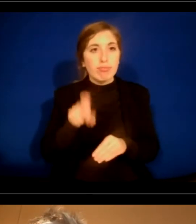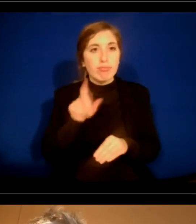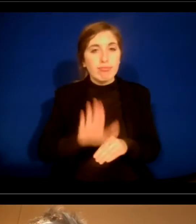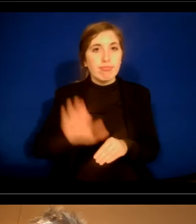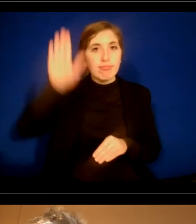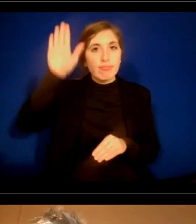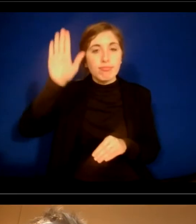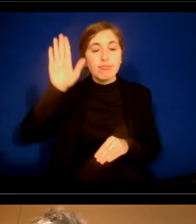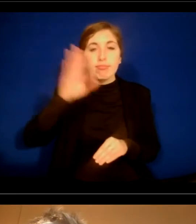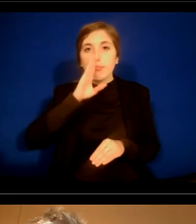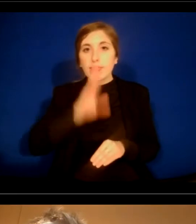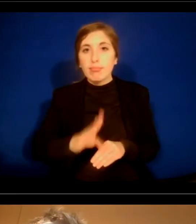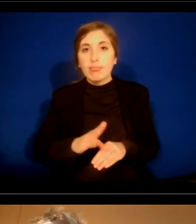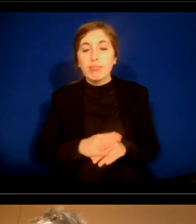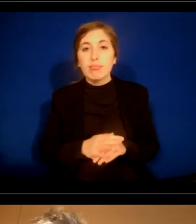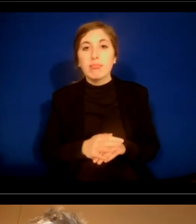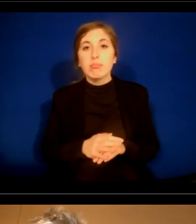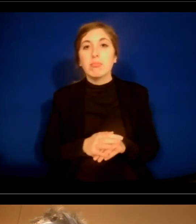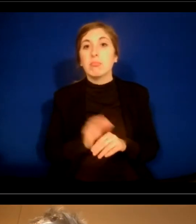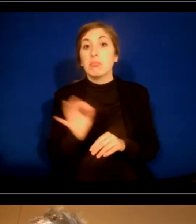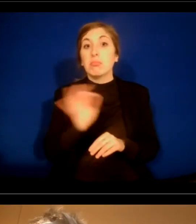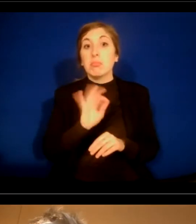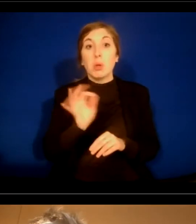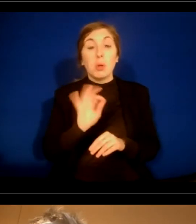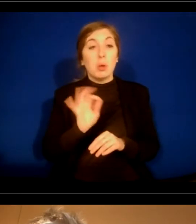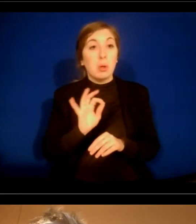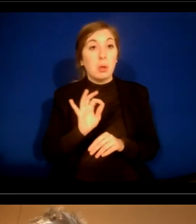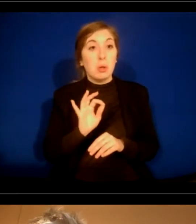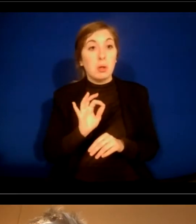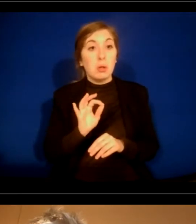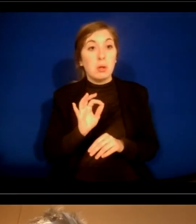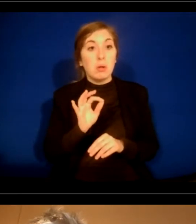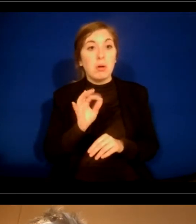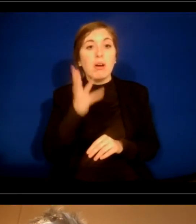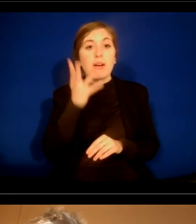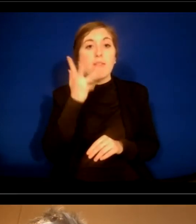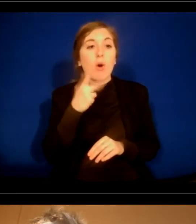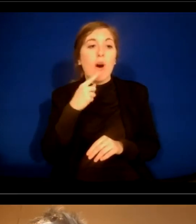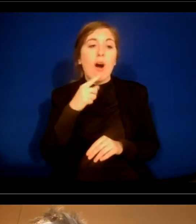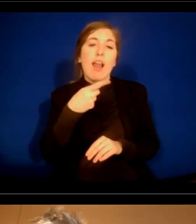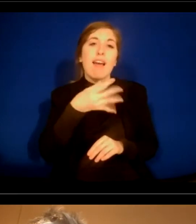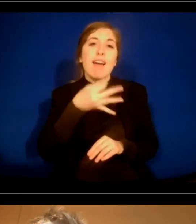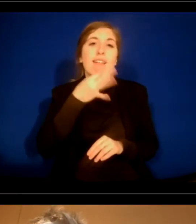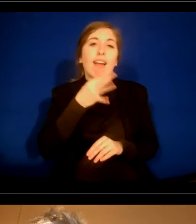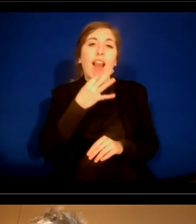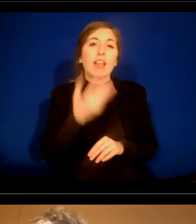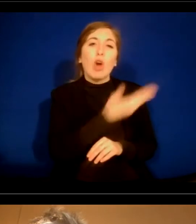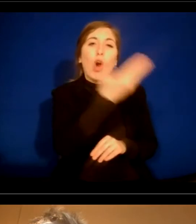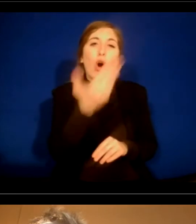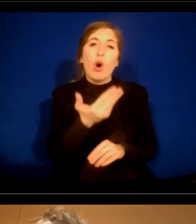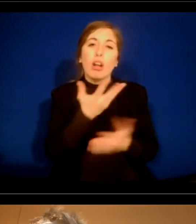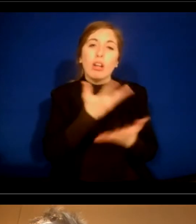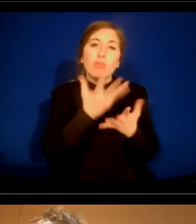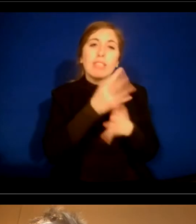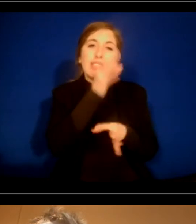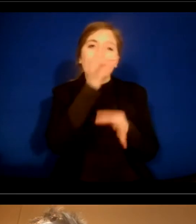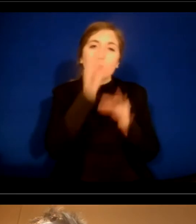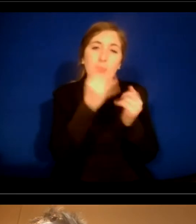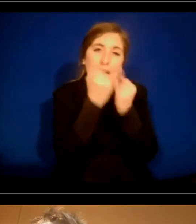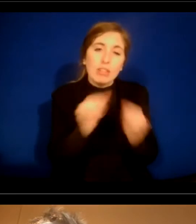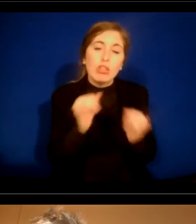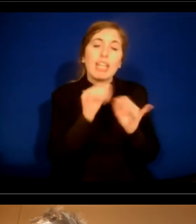magari chiedere ai nostri relatori qualcosa nello specifico della situazione che